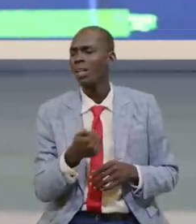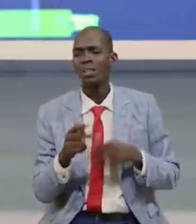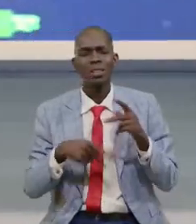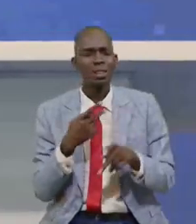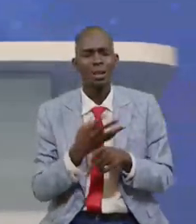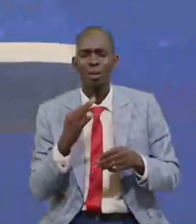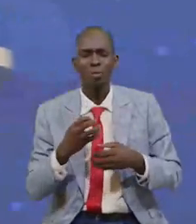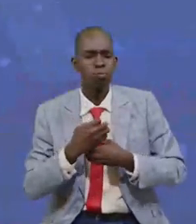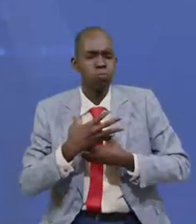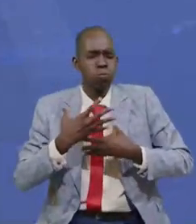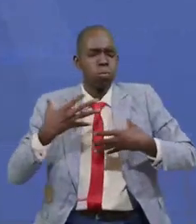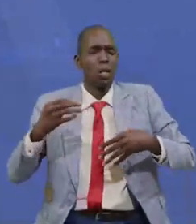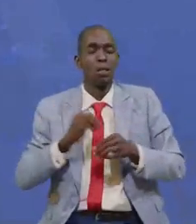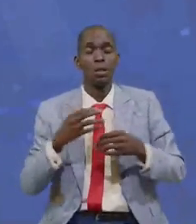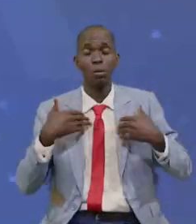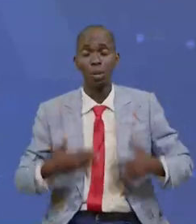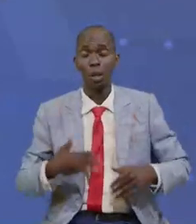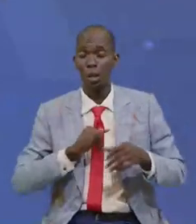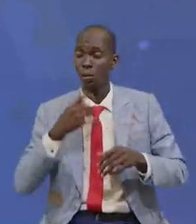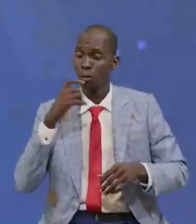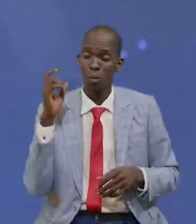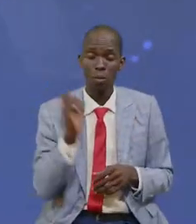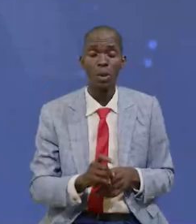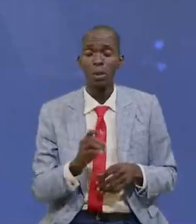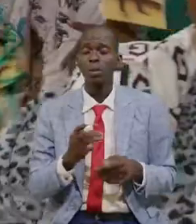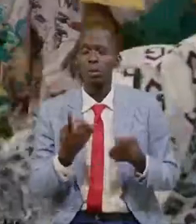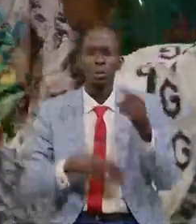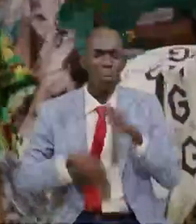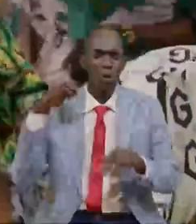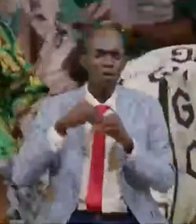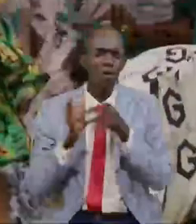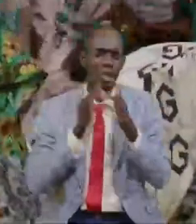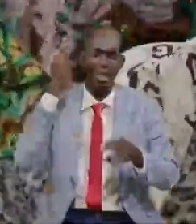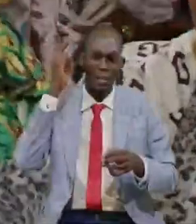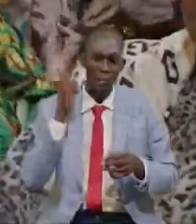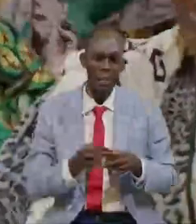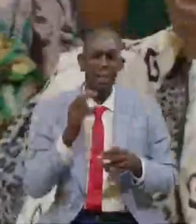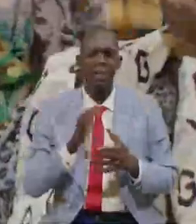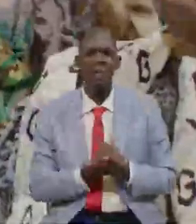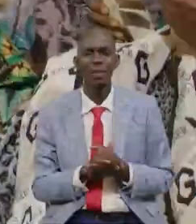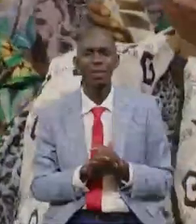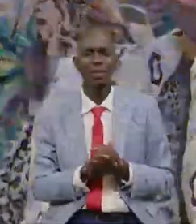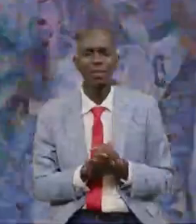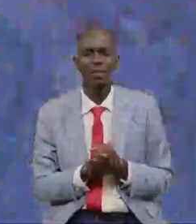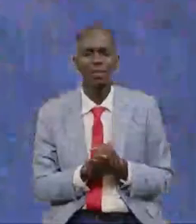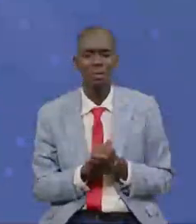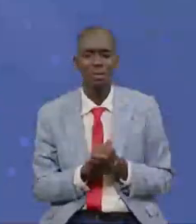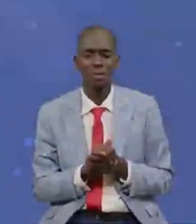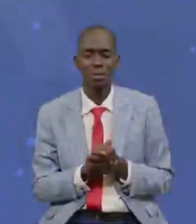le mal dans votre corps, tumeur, je te commande, sors de là au nom de